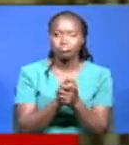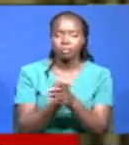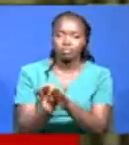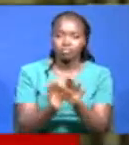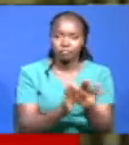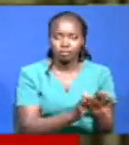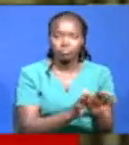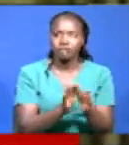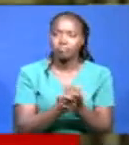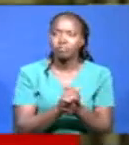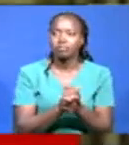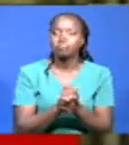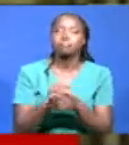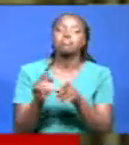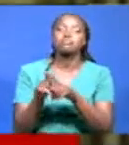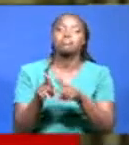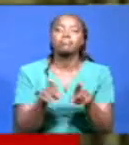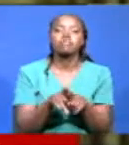Alafu pia